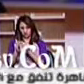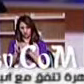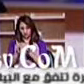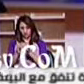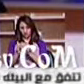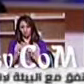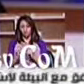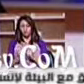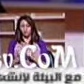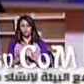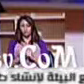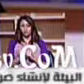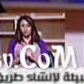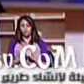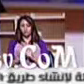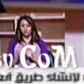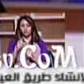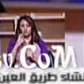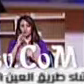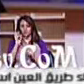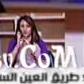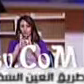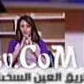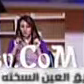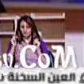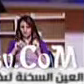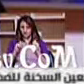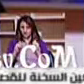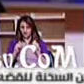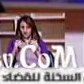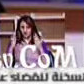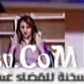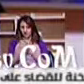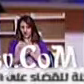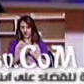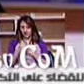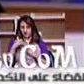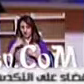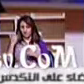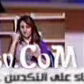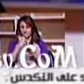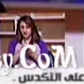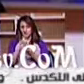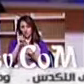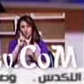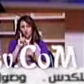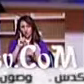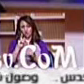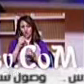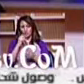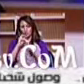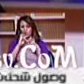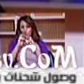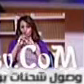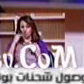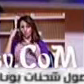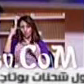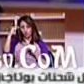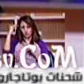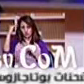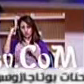يدعي لنفسه ان هو يمثل المصريين او يتكلم بنيابه عنه منفردا او انه دون غيره يعبر عن املهم